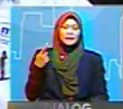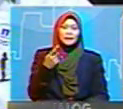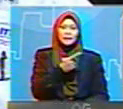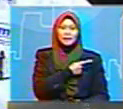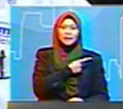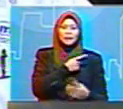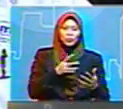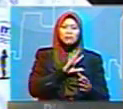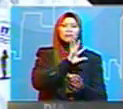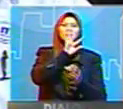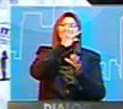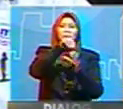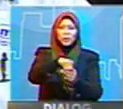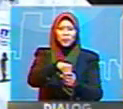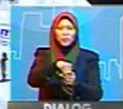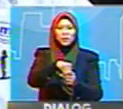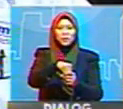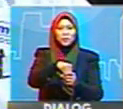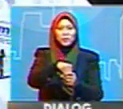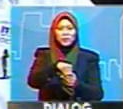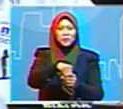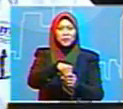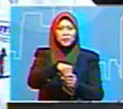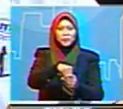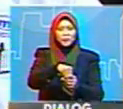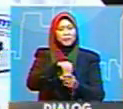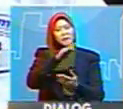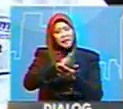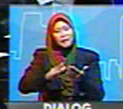sudah encroach sudah rentas badan